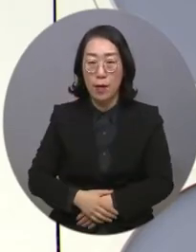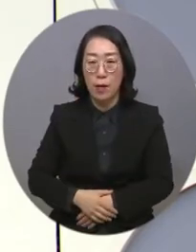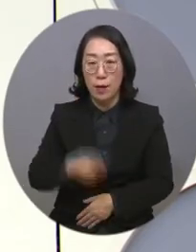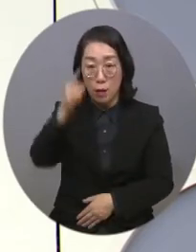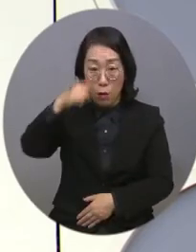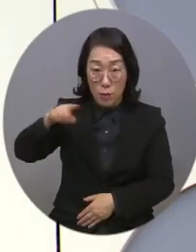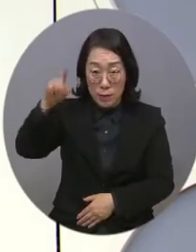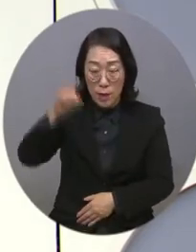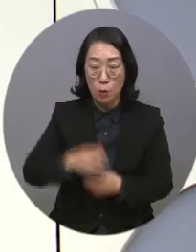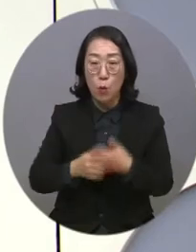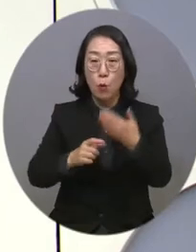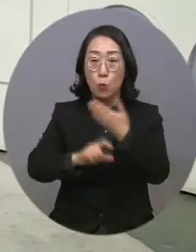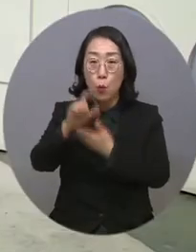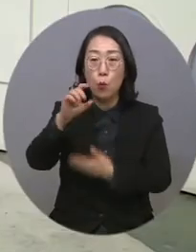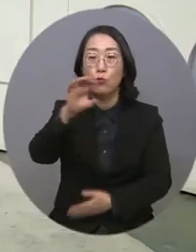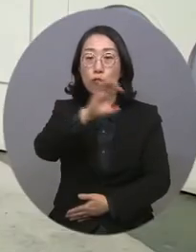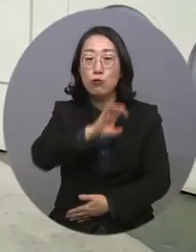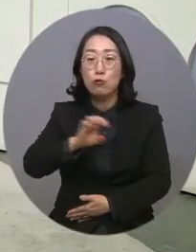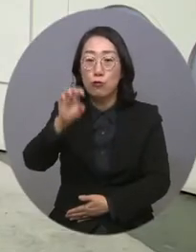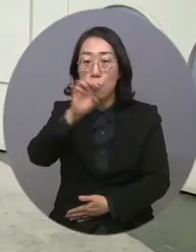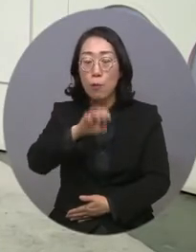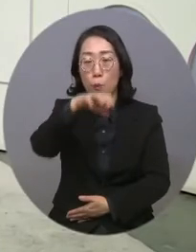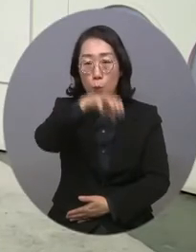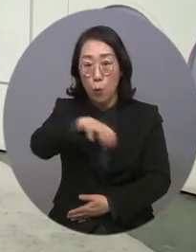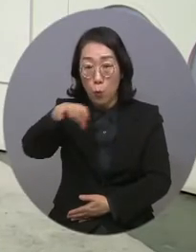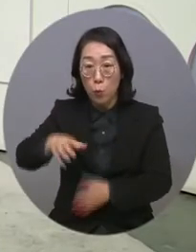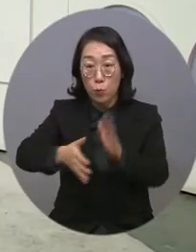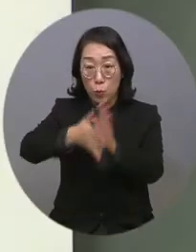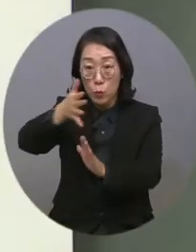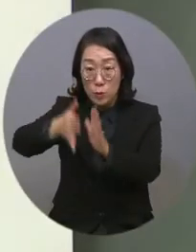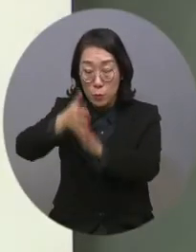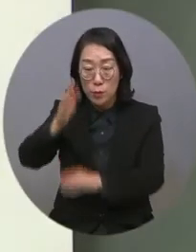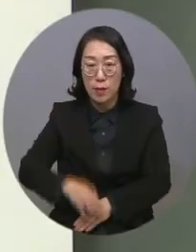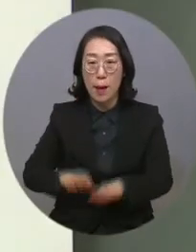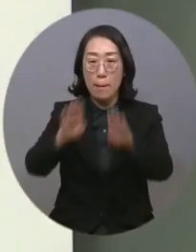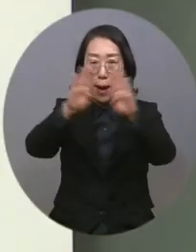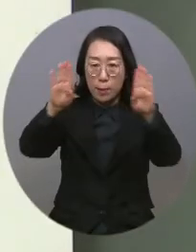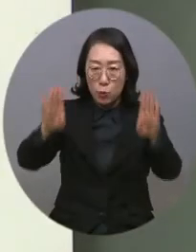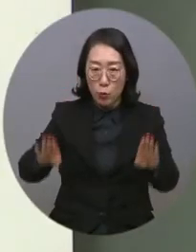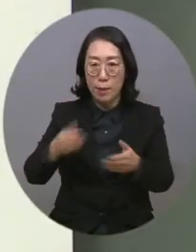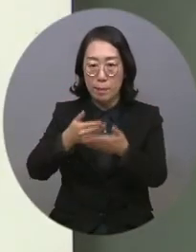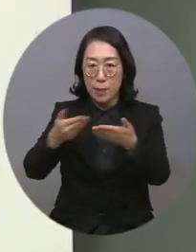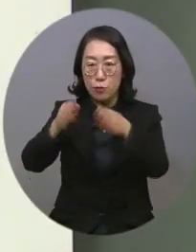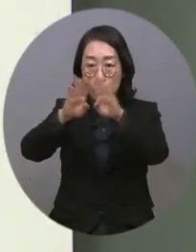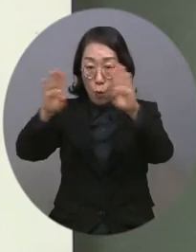러시아하고 이제 동유럽 도시들 다니면서 미술관, 박물관 보고